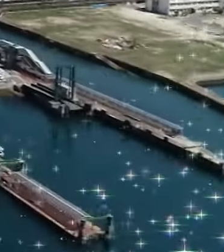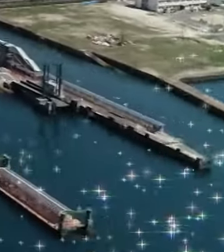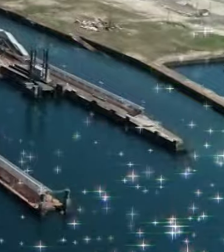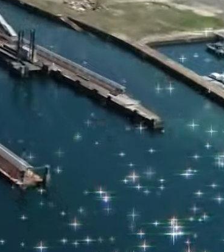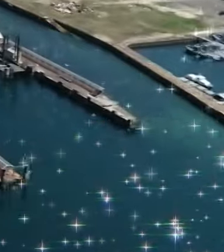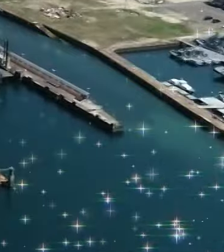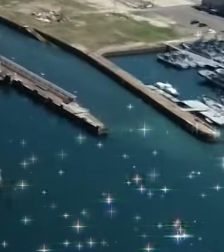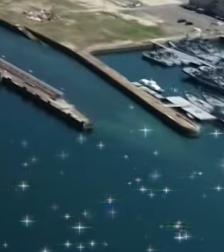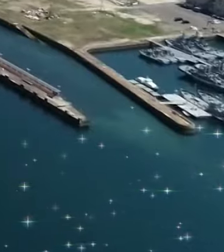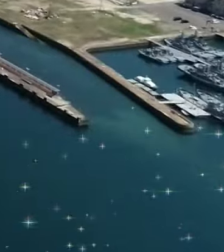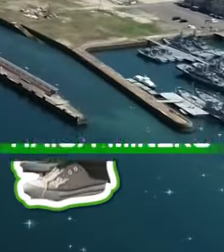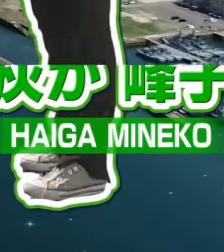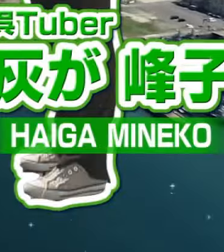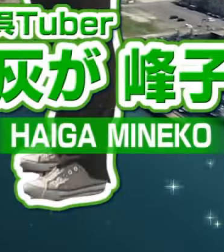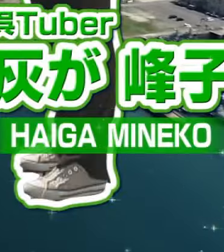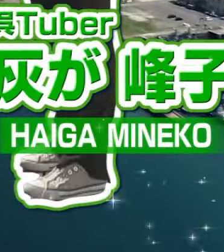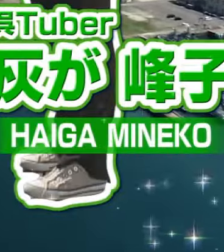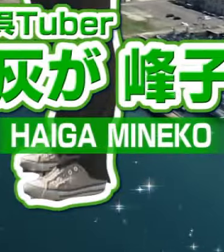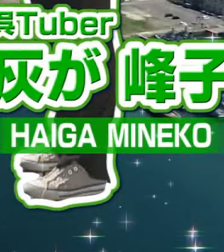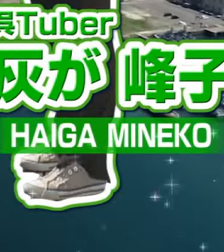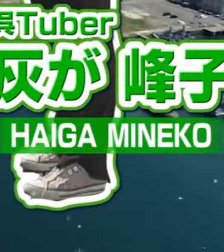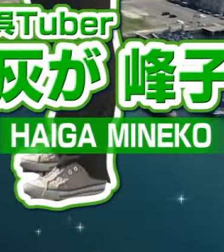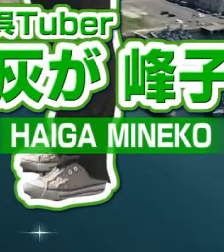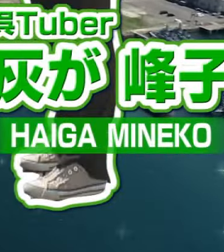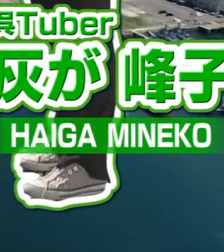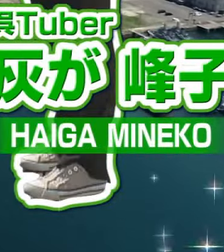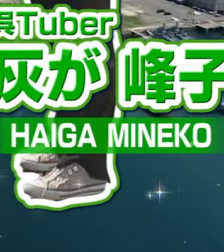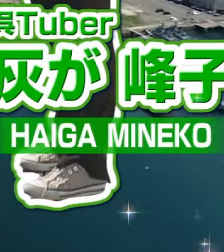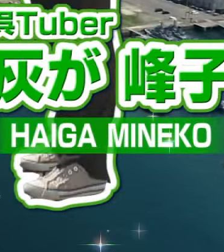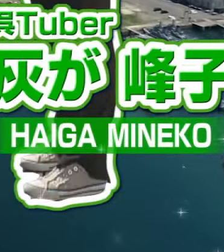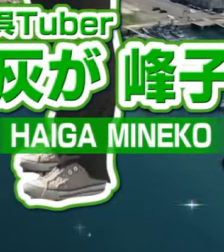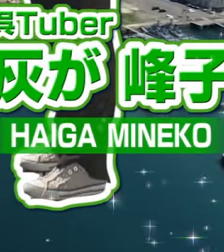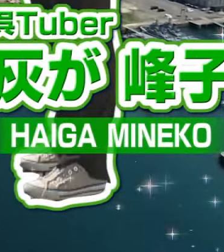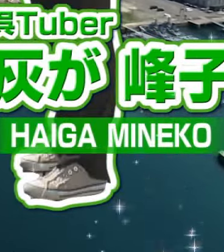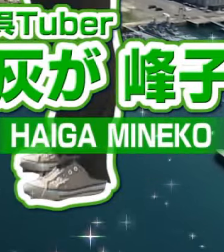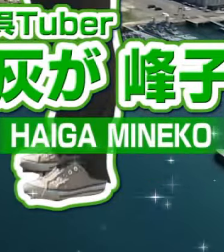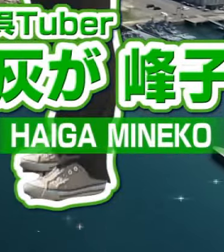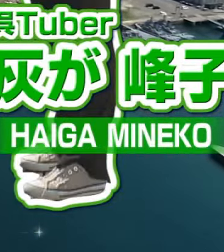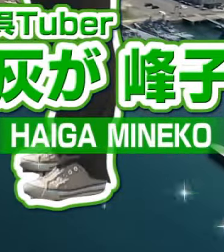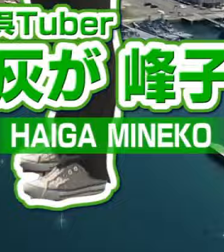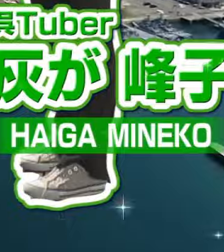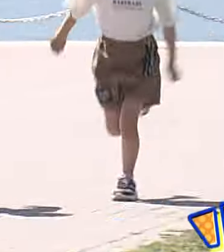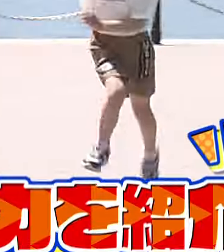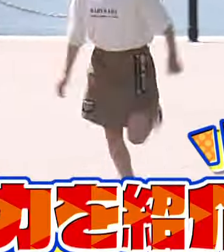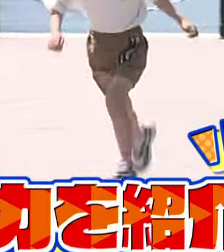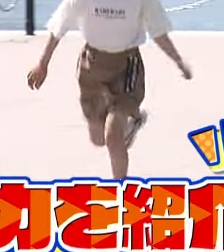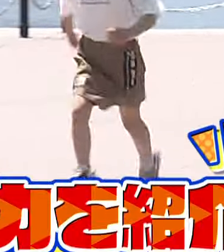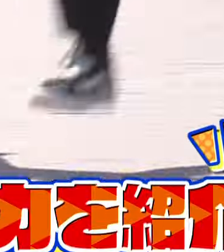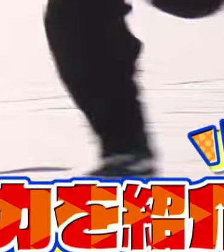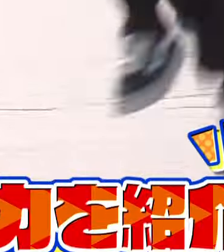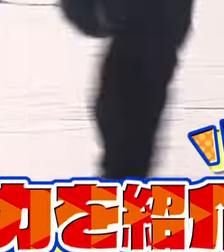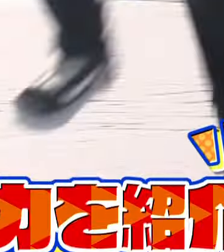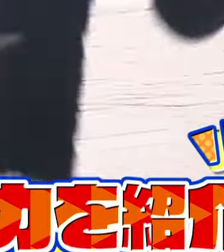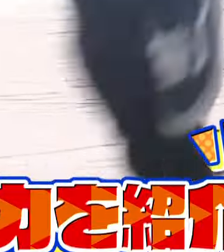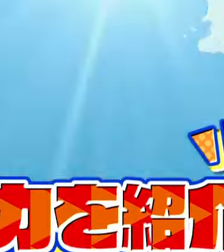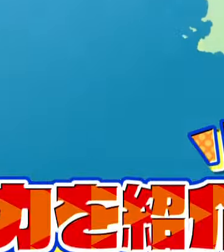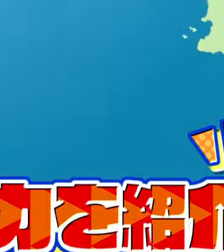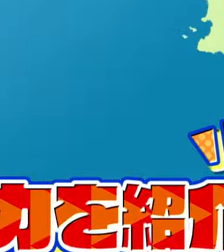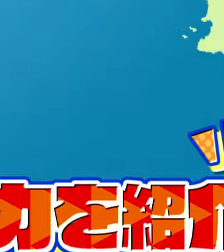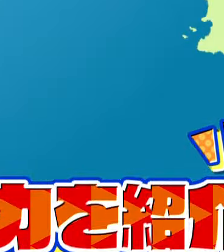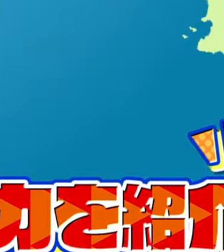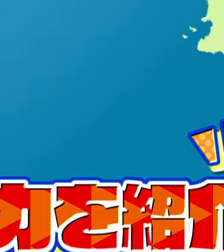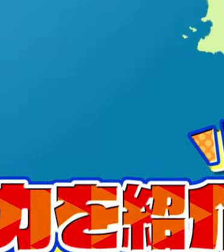リーダーキミクレシン率いるクレの魅力を探る5人、その名もクレチューバー。5人が西